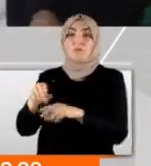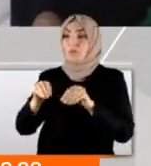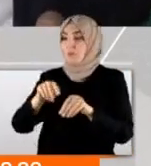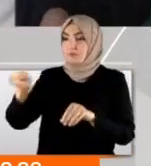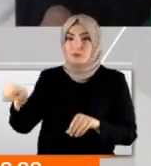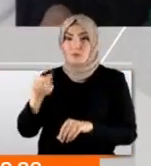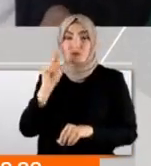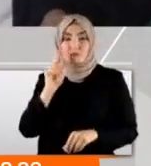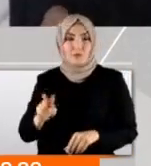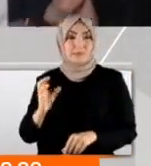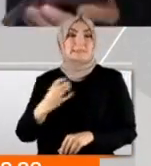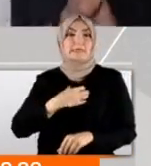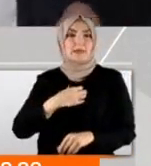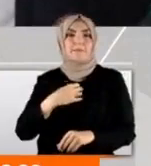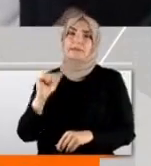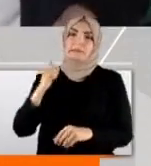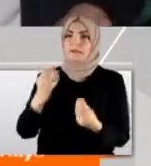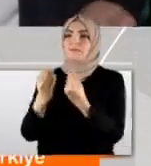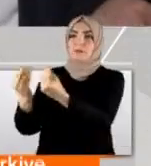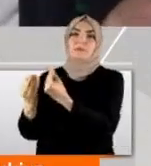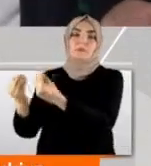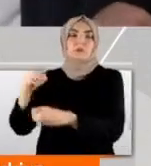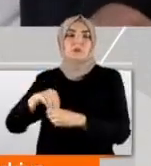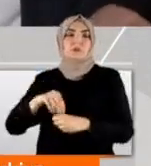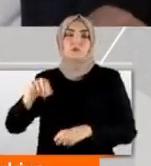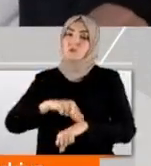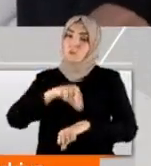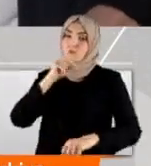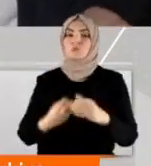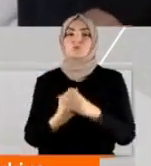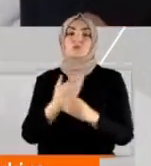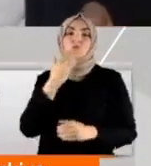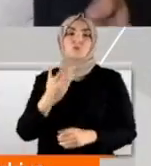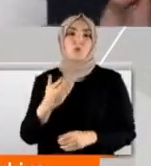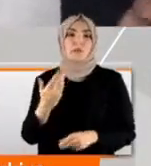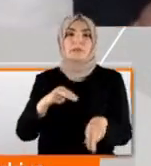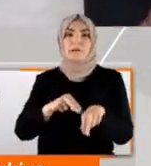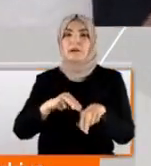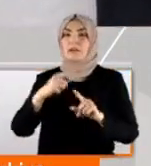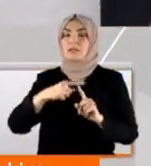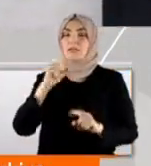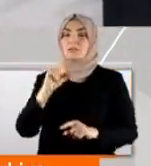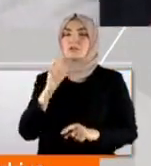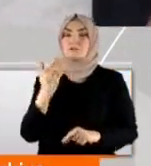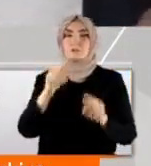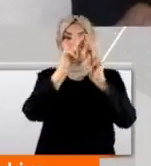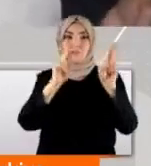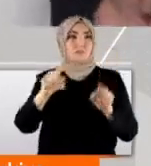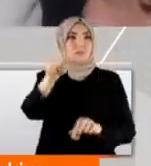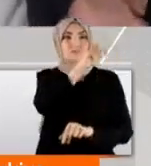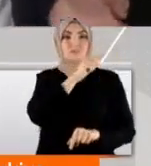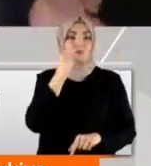mal komisyonu kurulacağının altını çizdi. Kuzey Kıbrıs Türk Cumhuriyeti'nin maalesef uluslararası arena tarafından hak ettiği desteği bir türlü